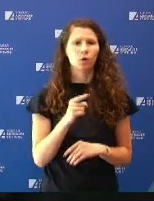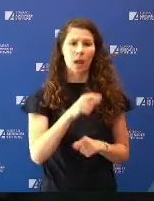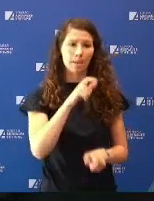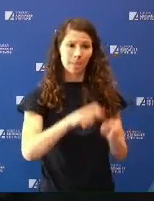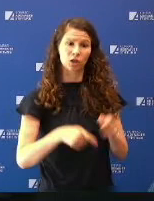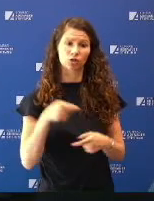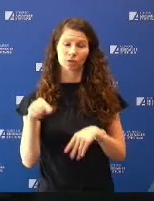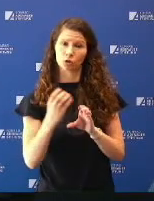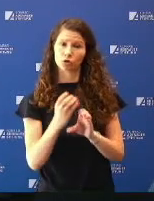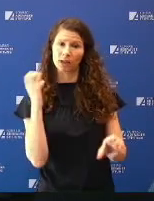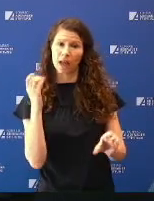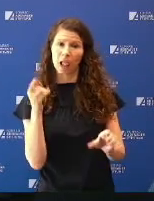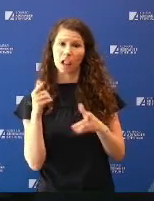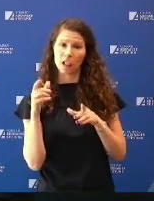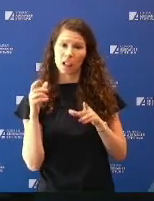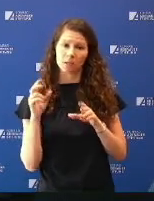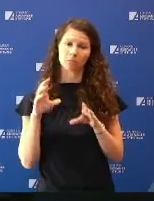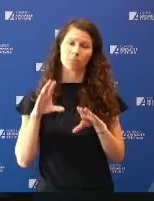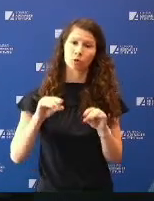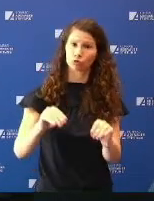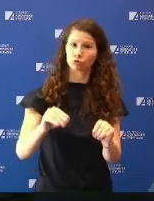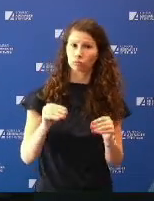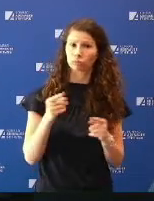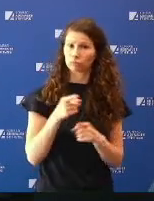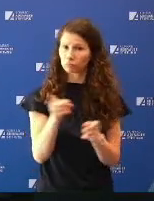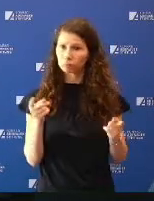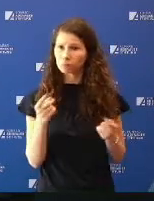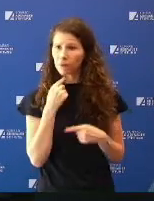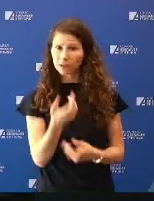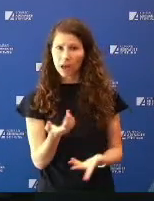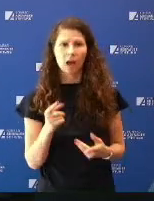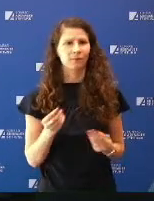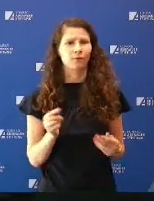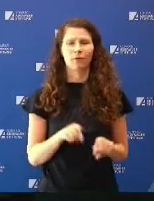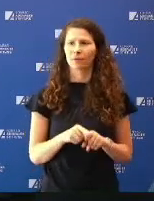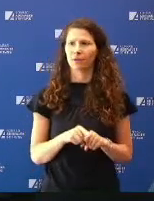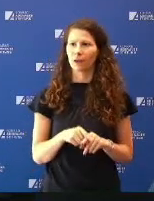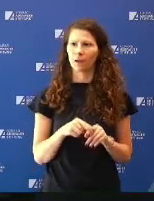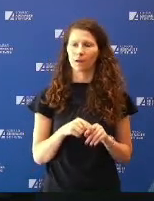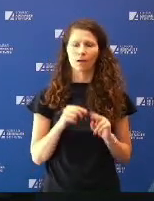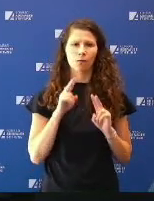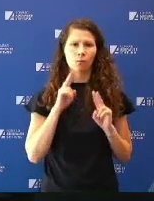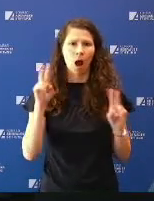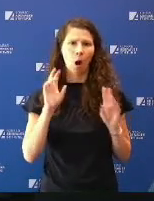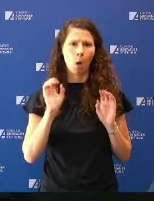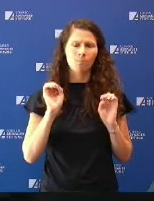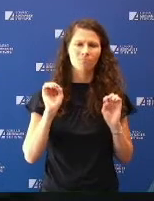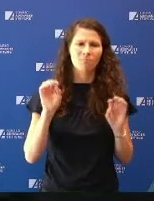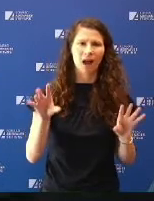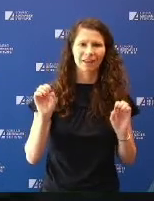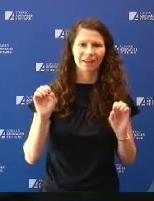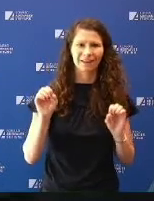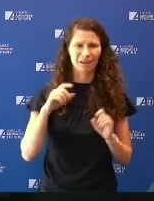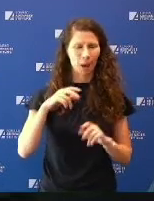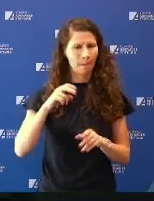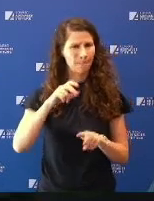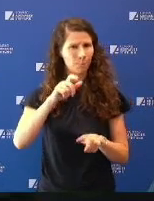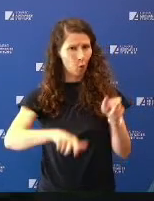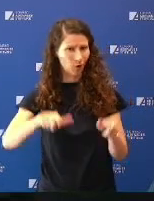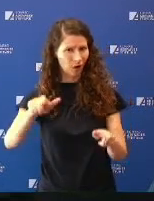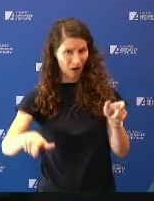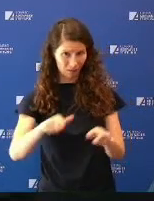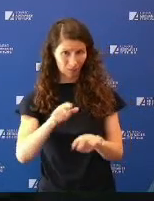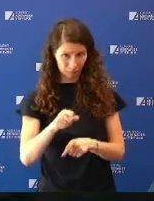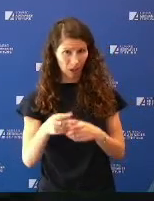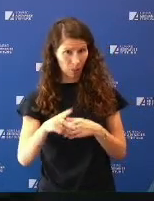Shuttles durch die Gegend fahren? Es fühlt sich ja schon so ein bisschen an wie Magic. Wie sehr integrieren Sie Bürgerinnen und Bürger in dieses Projekt? Ja,